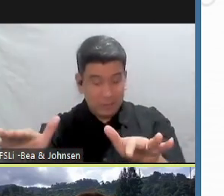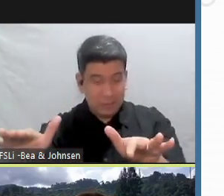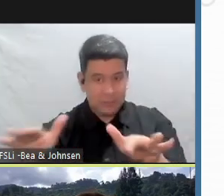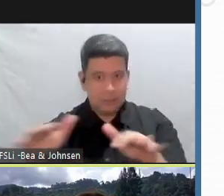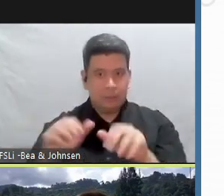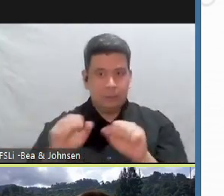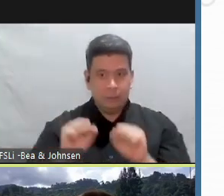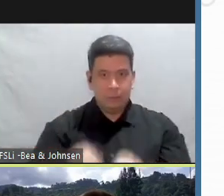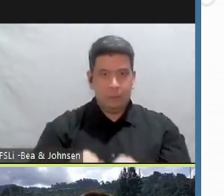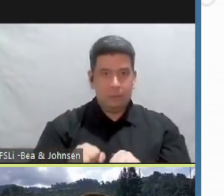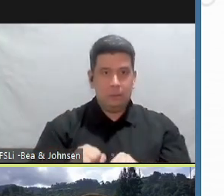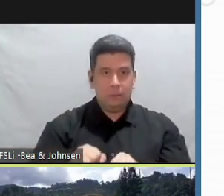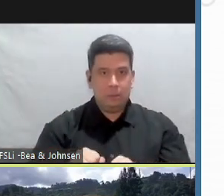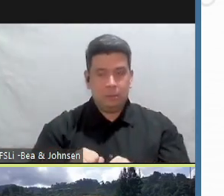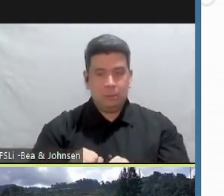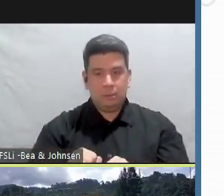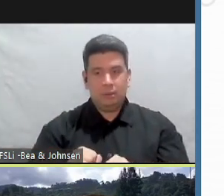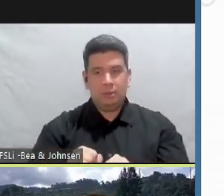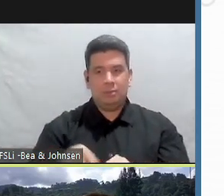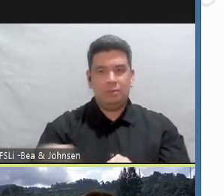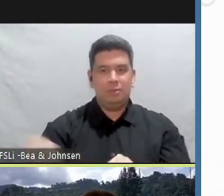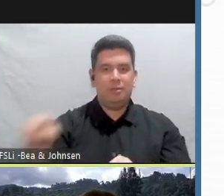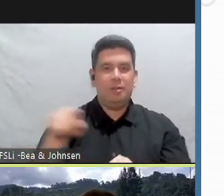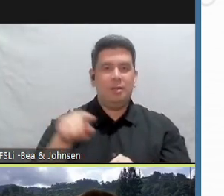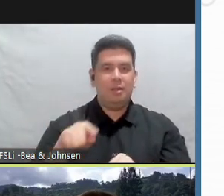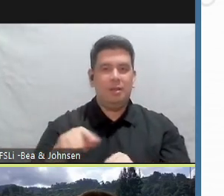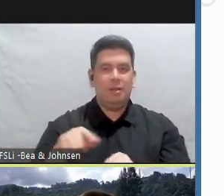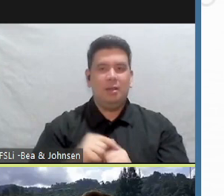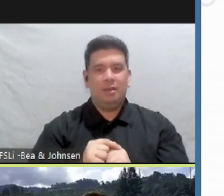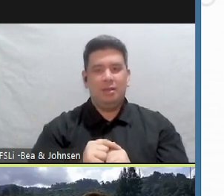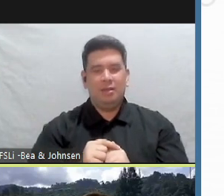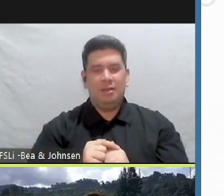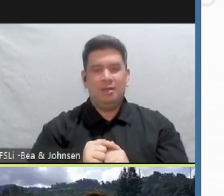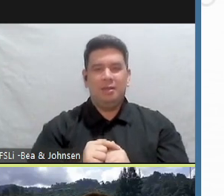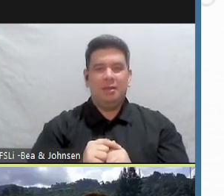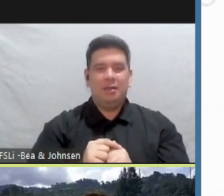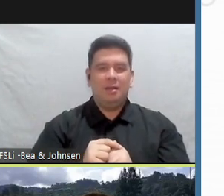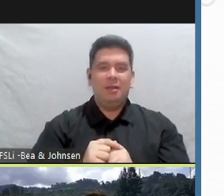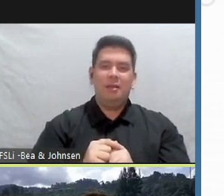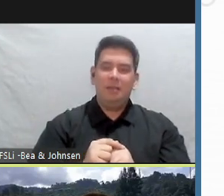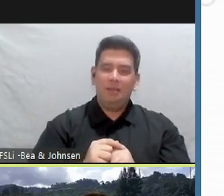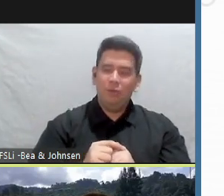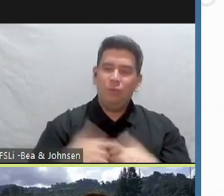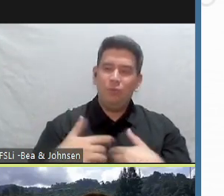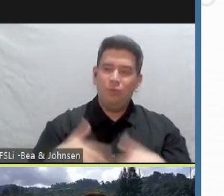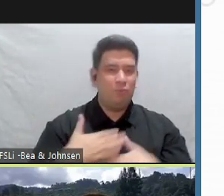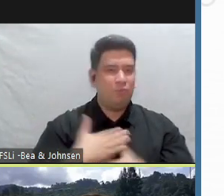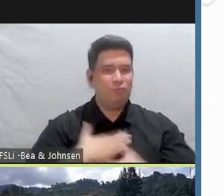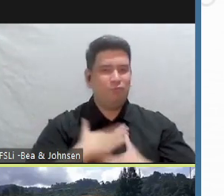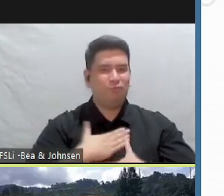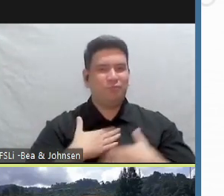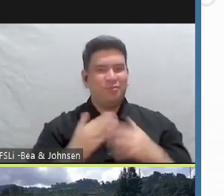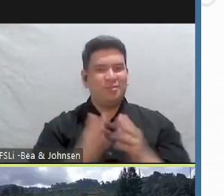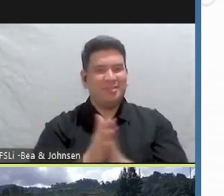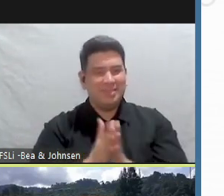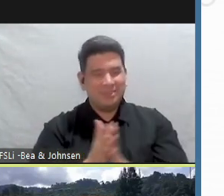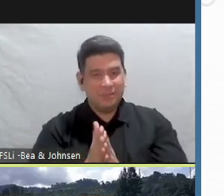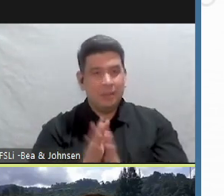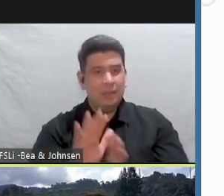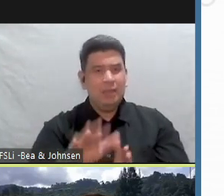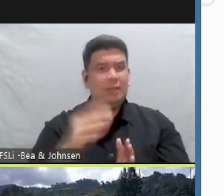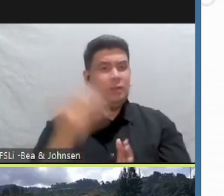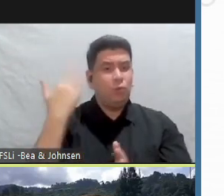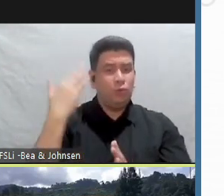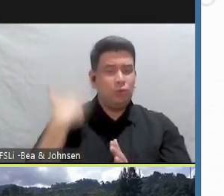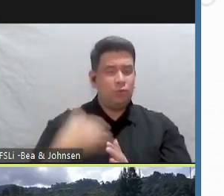publishers, kagaya ng Adarna, mga ganyan, ano, CNE. Pero na-realize nila na pwede rin pala silang magsulat ng